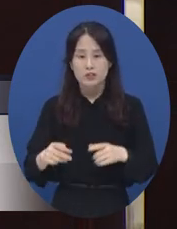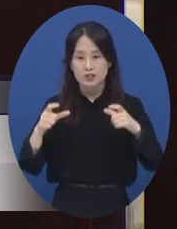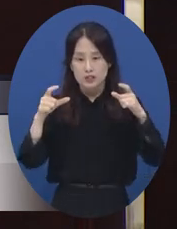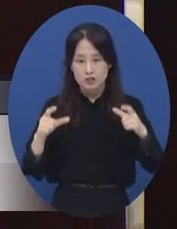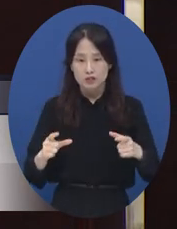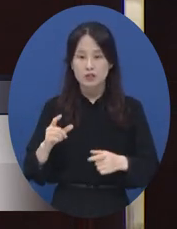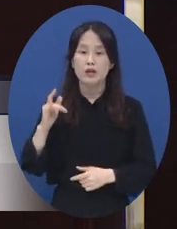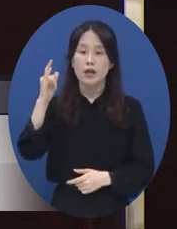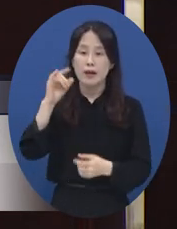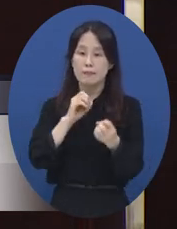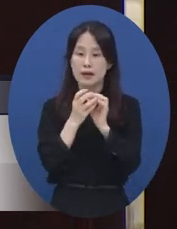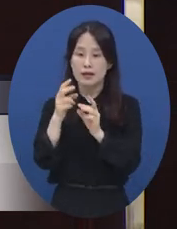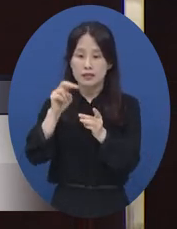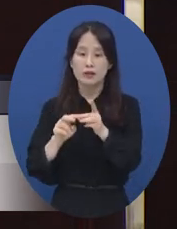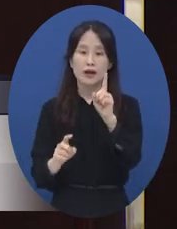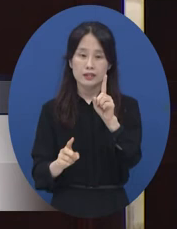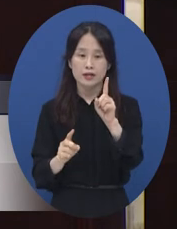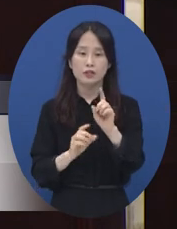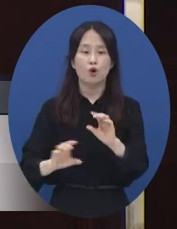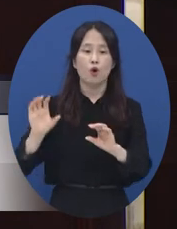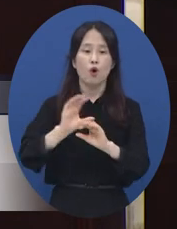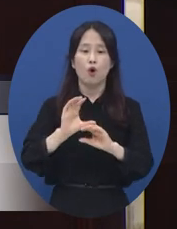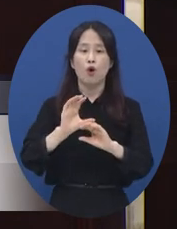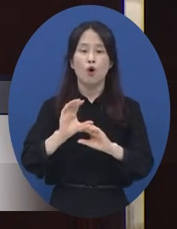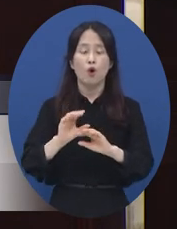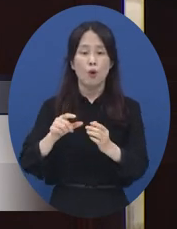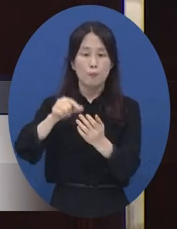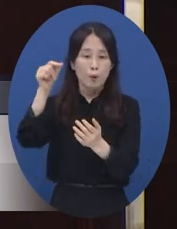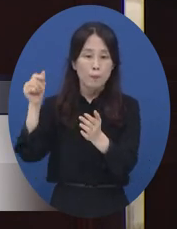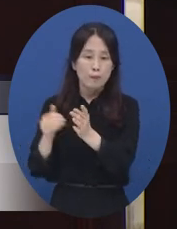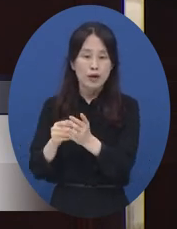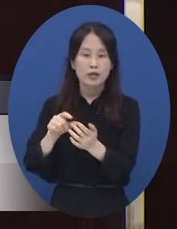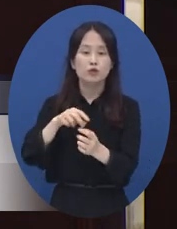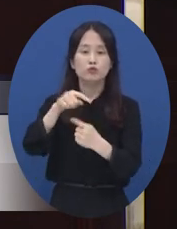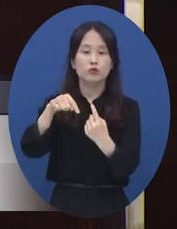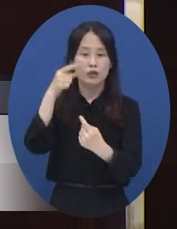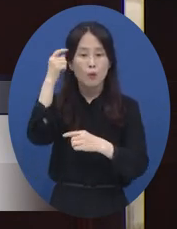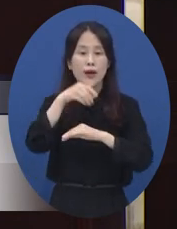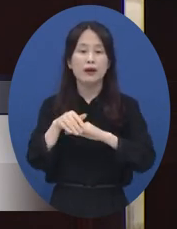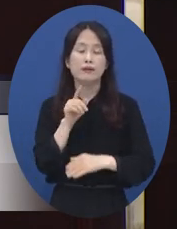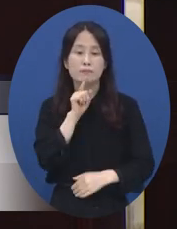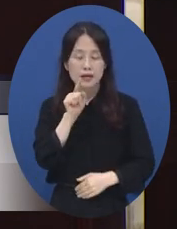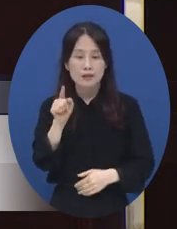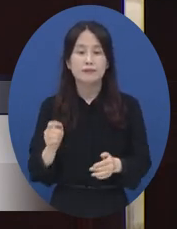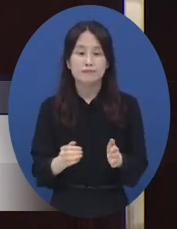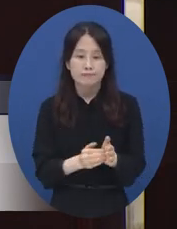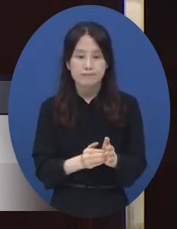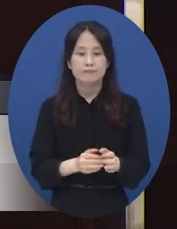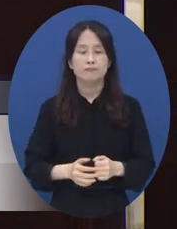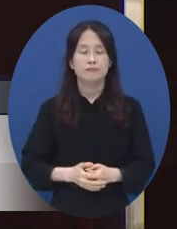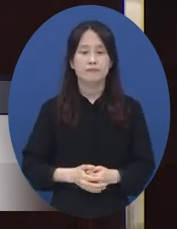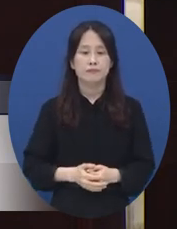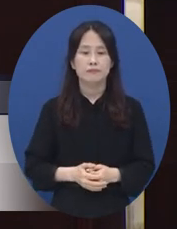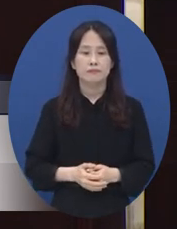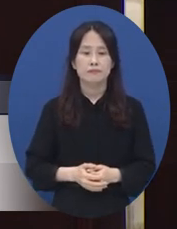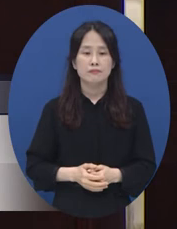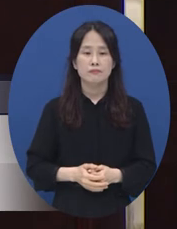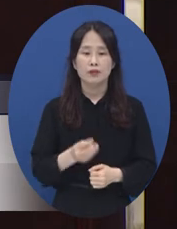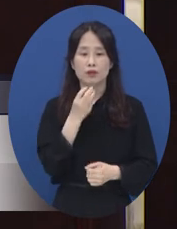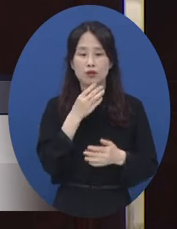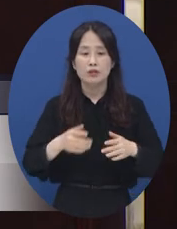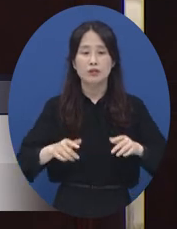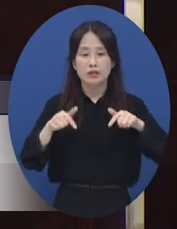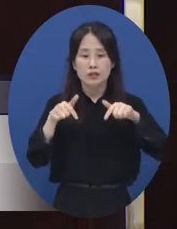저게 해바라기 센터 1 개수가 더 추가적으로 선정되어서 운영할 계획으로 이때는 말씀드리겠습니다 그리고 경기